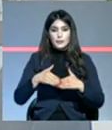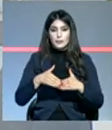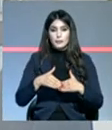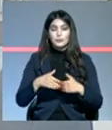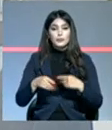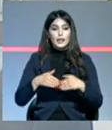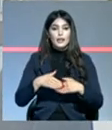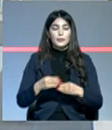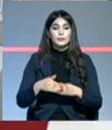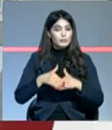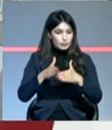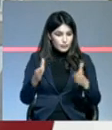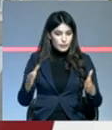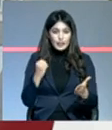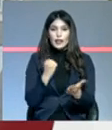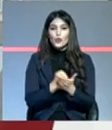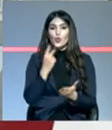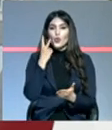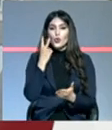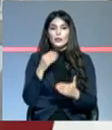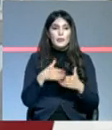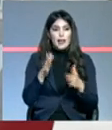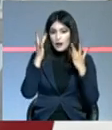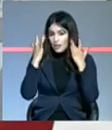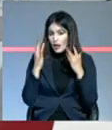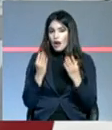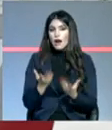الميدان اخرى الثقافه